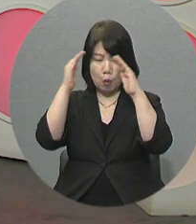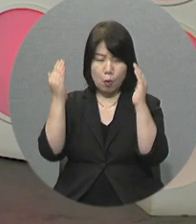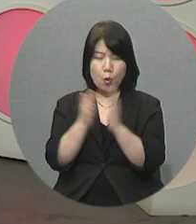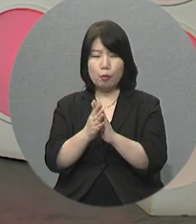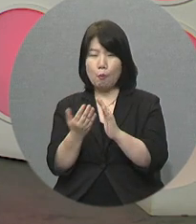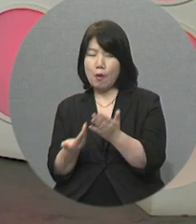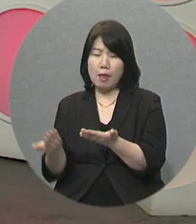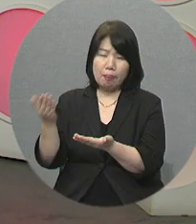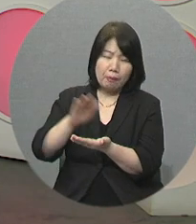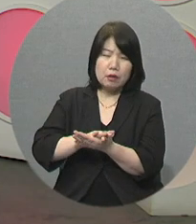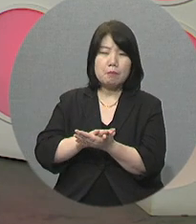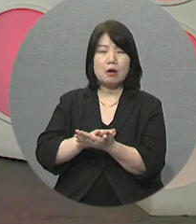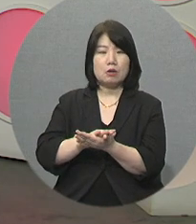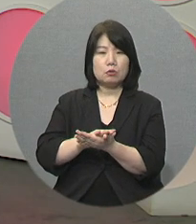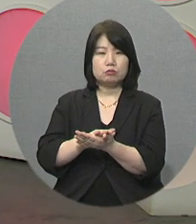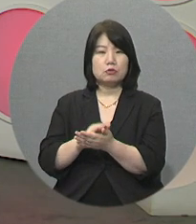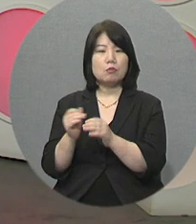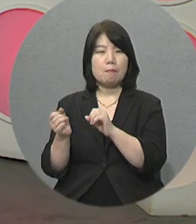변화시켰습니다.